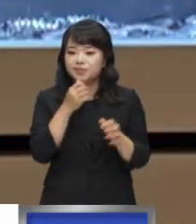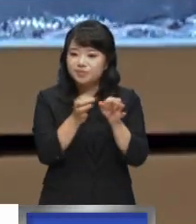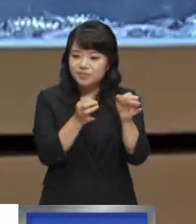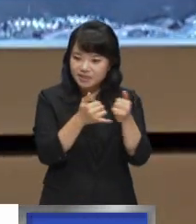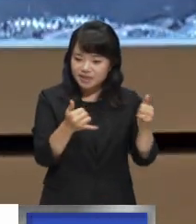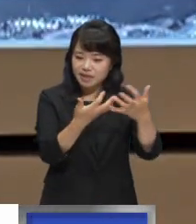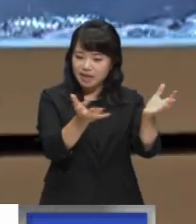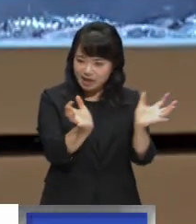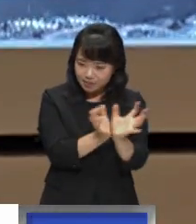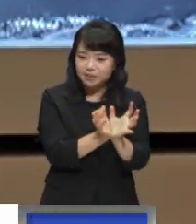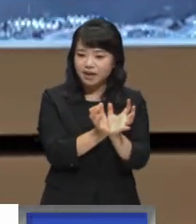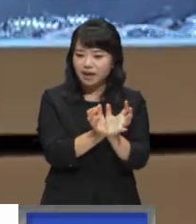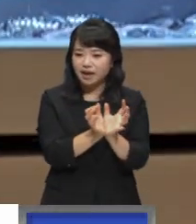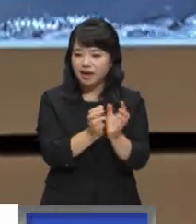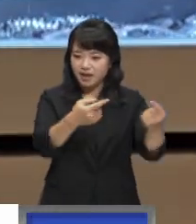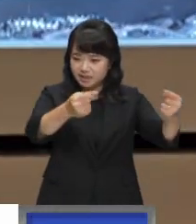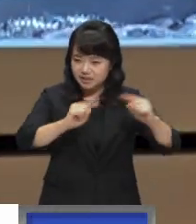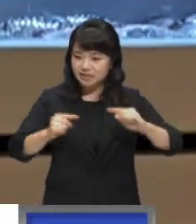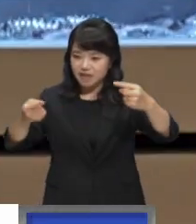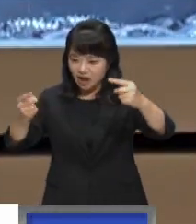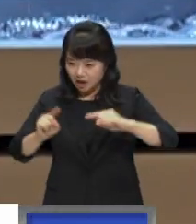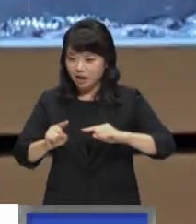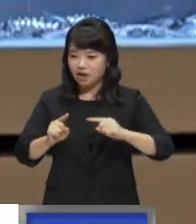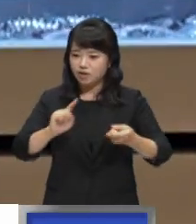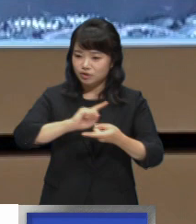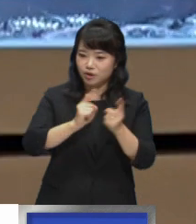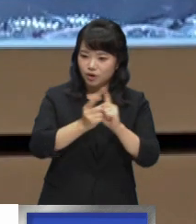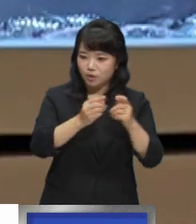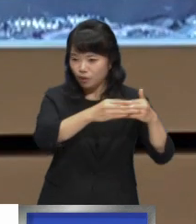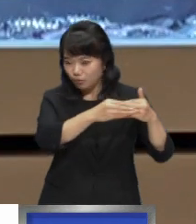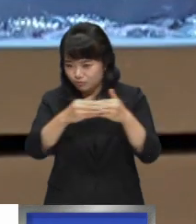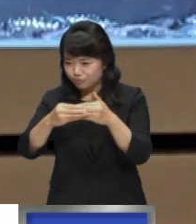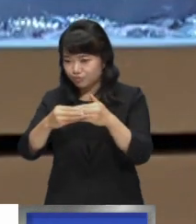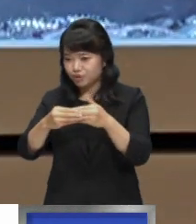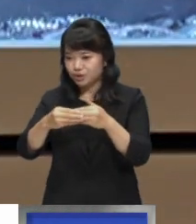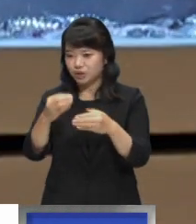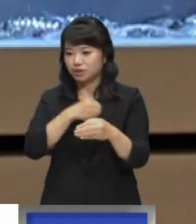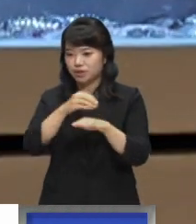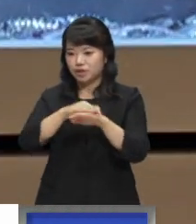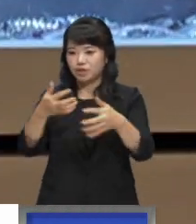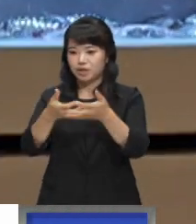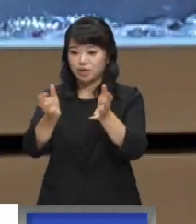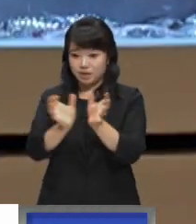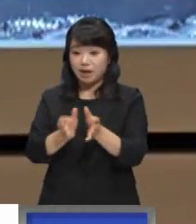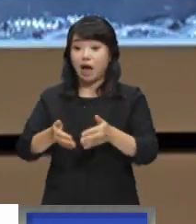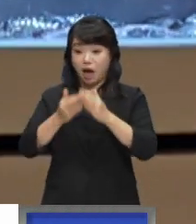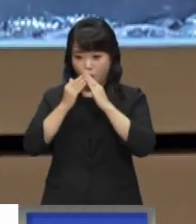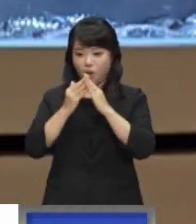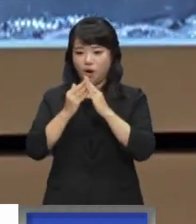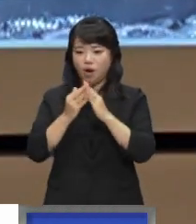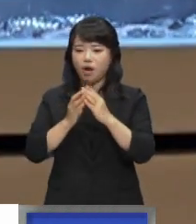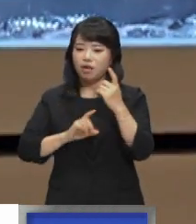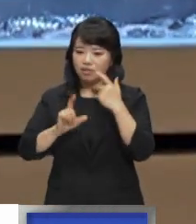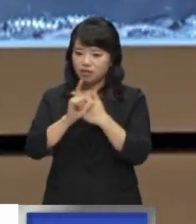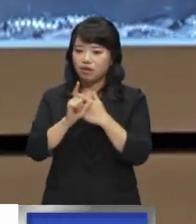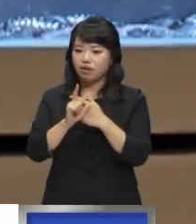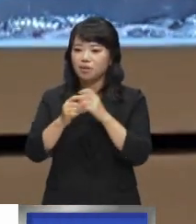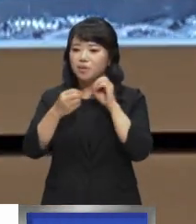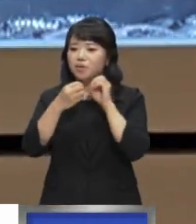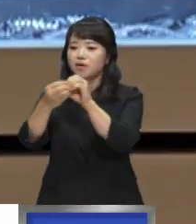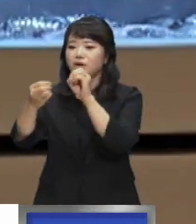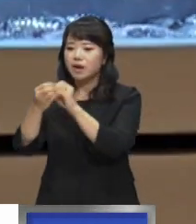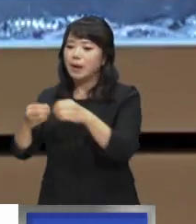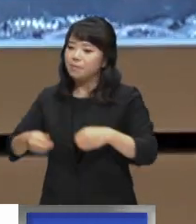소상공인들이 함께 참여하고 주도해야만 하는 협동조합을 만들면 좀 더 지역 주민에게